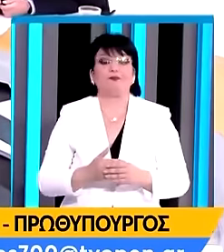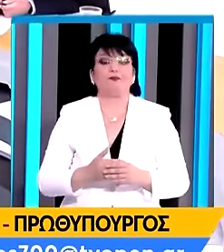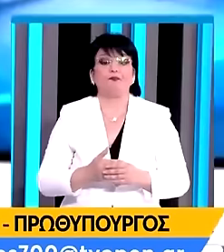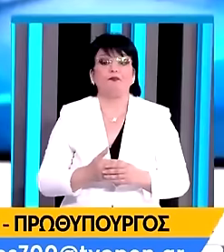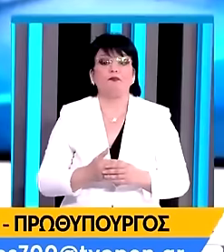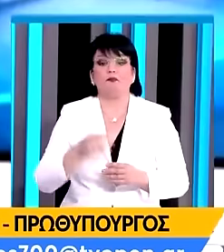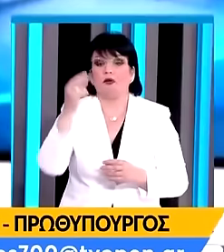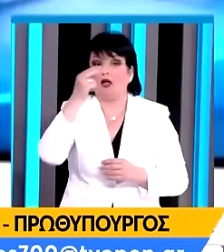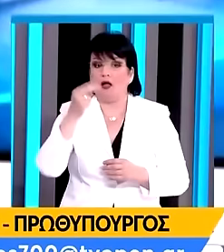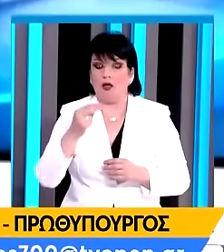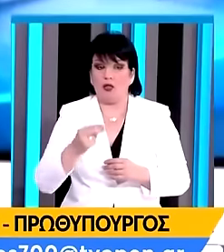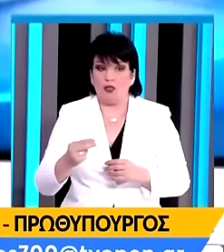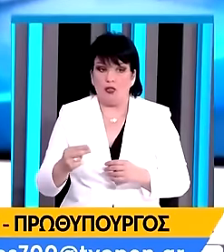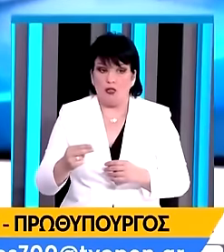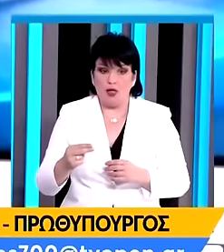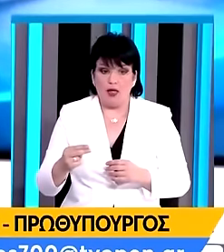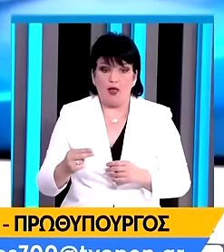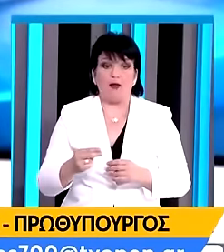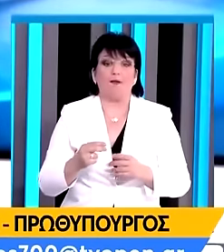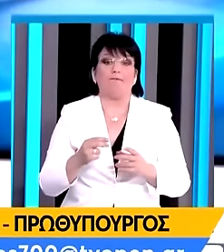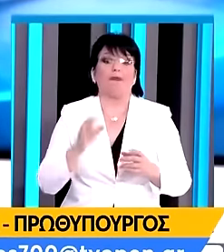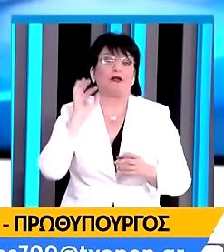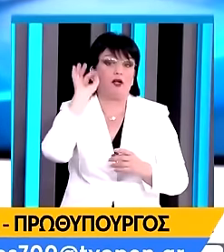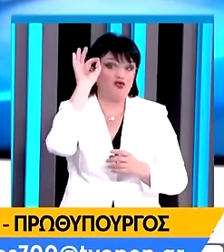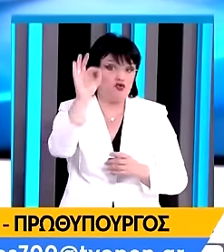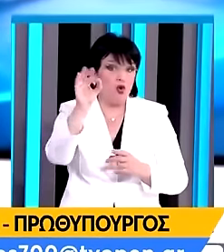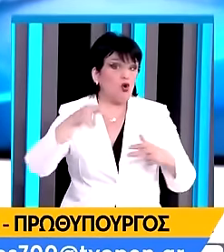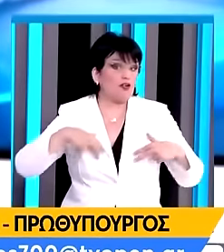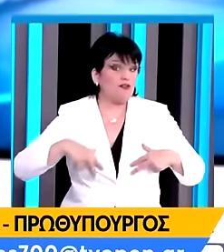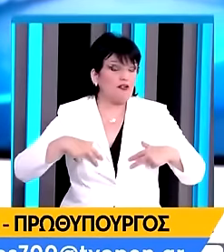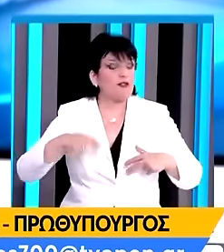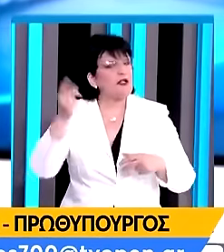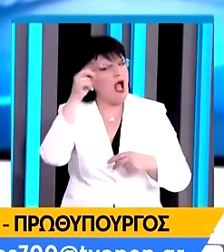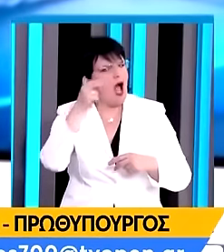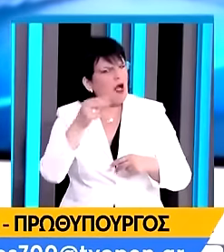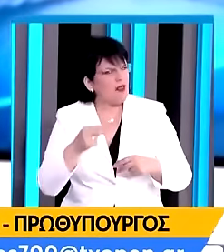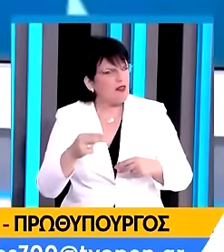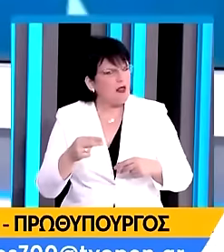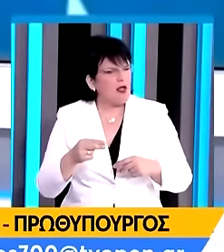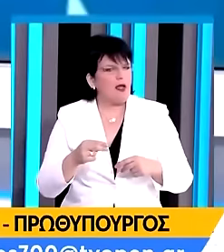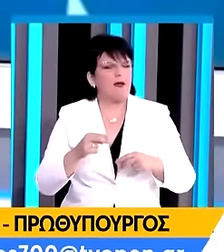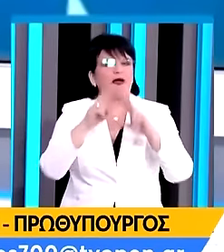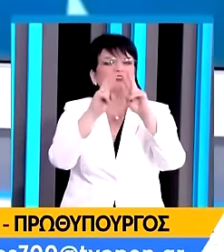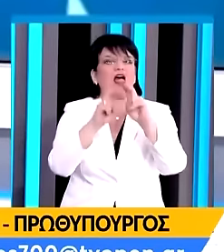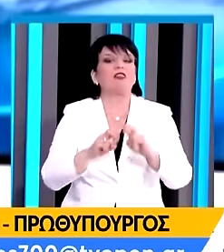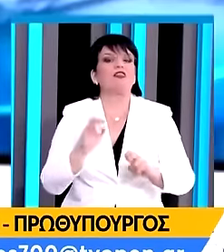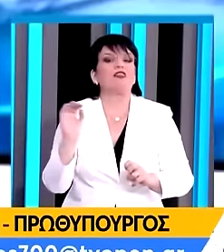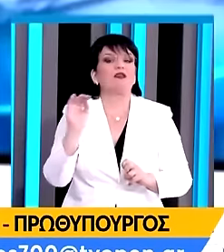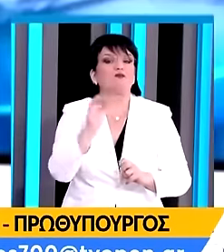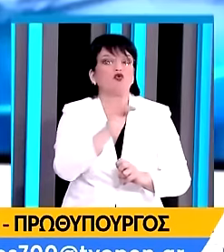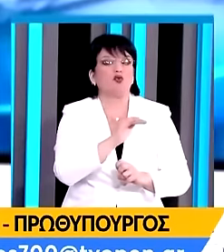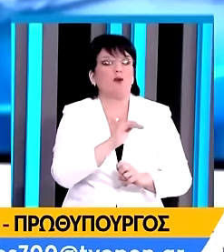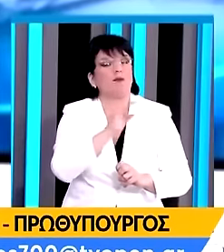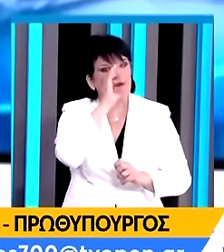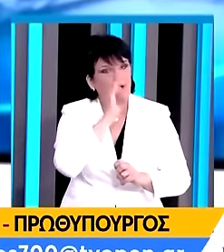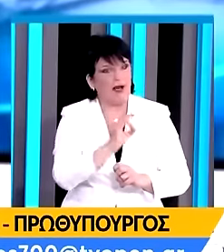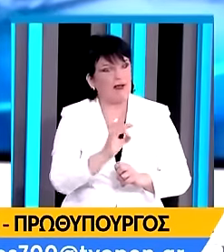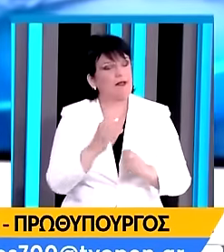είναι ένα από τα θέματα που μπορεί ακόμα και να μην φτάσει τον εκλογικό στόχο ή και άλλα ζητήματα? Υπάρχει δημοσκοπήσεις μία, η αλήθεια